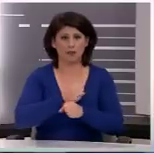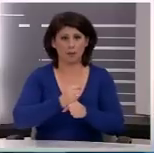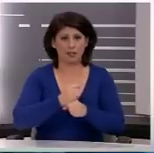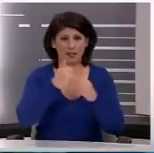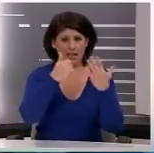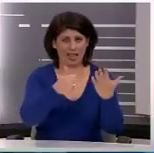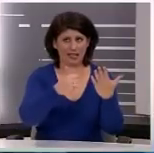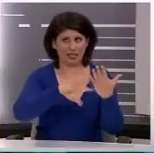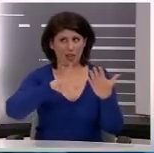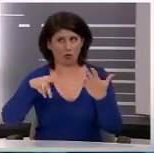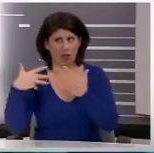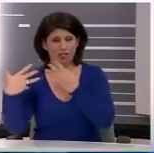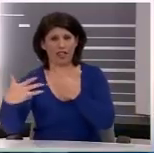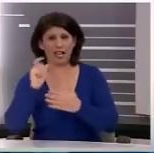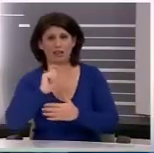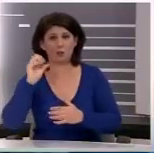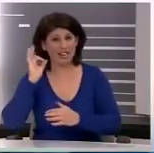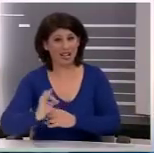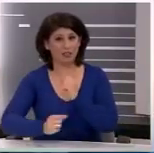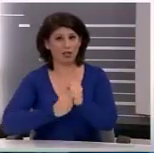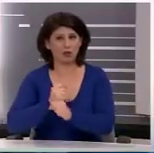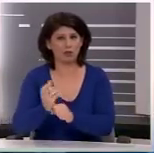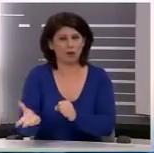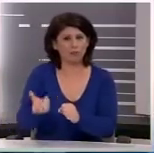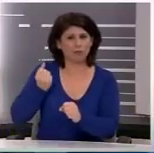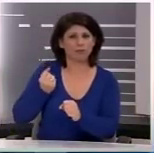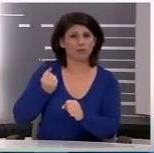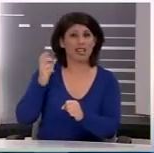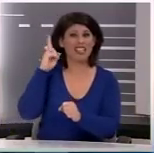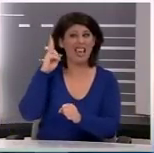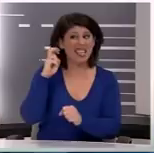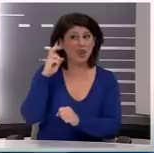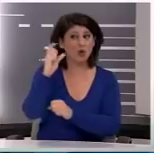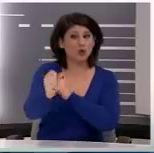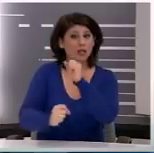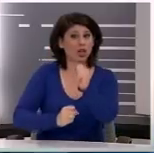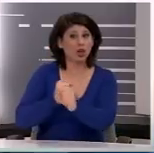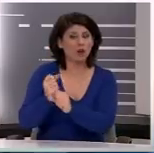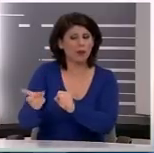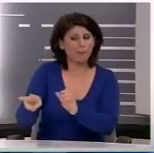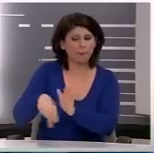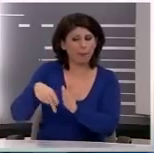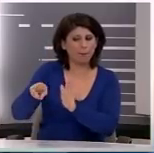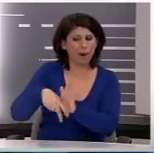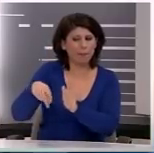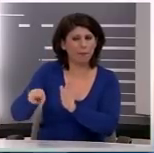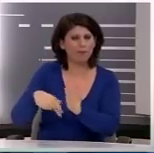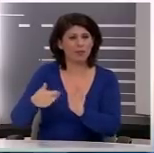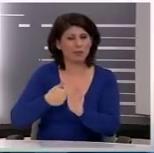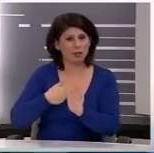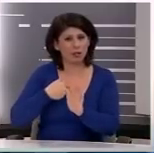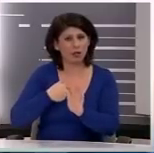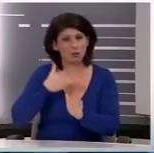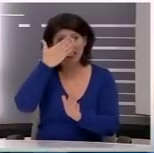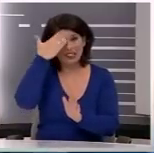10 εκατομμύρια κάθε χρόνο, το παρακρατούσαν επί 20 χρόνια. Και επειδή εγώ είμαι παλικάρι